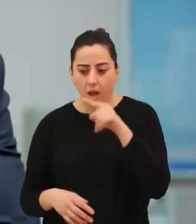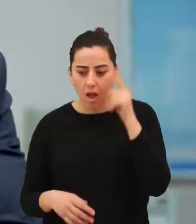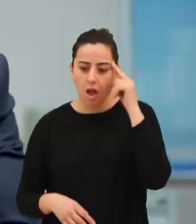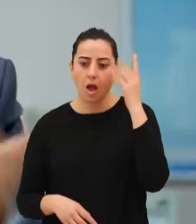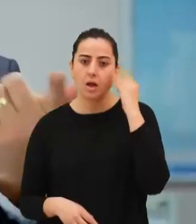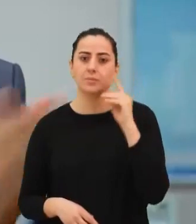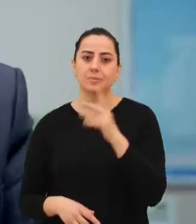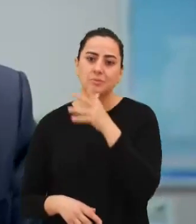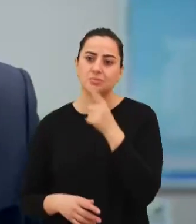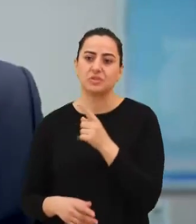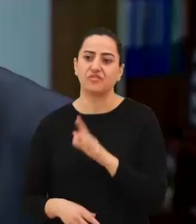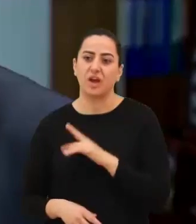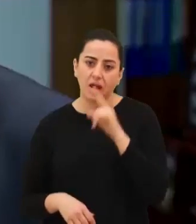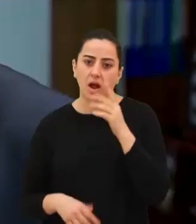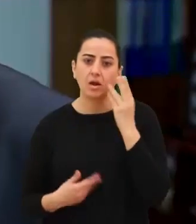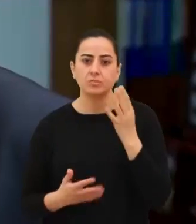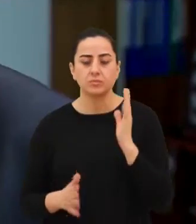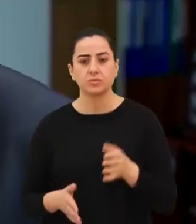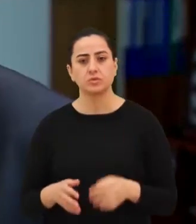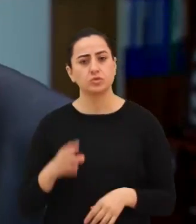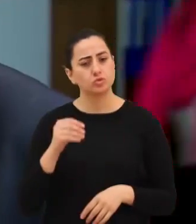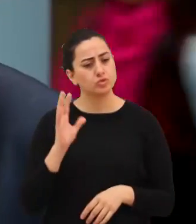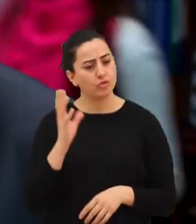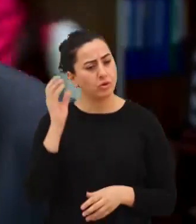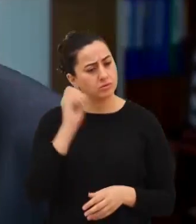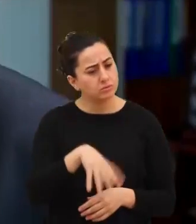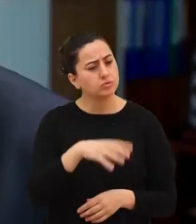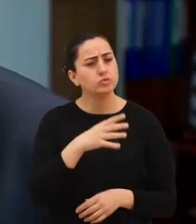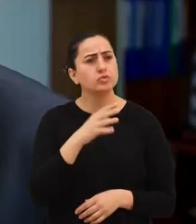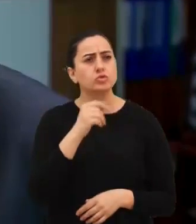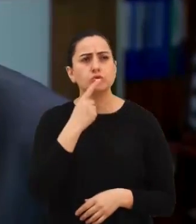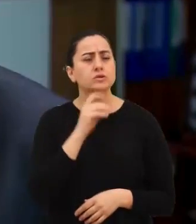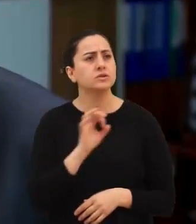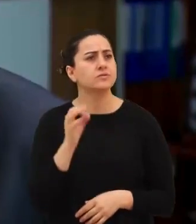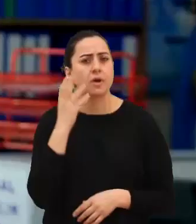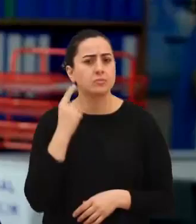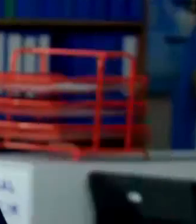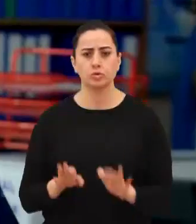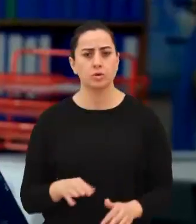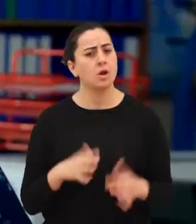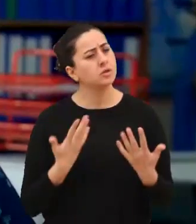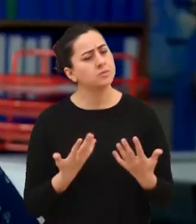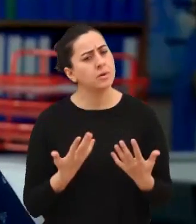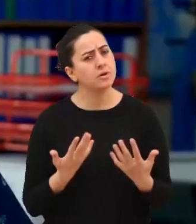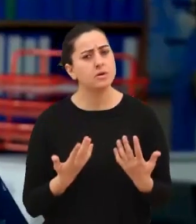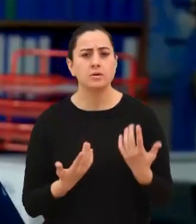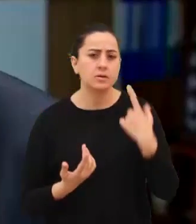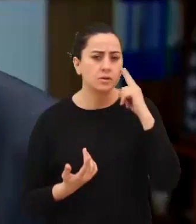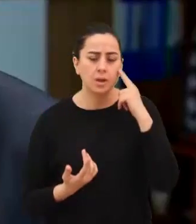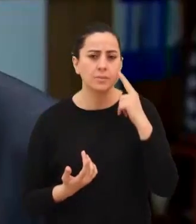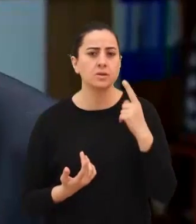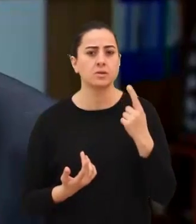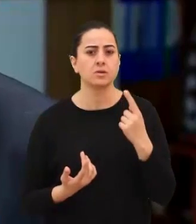anlamalıydık bilmece olduğunu. O kadar tuz katacaksın ve yemek tuzsuz olacak. İhtimal yok abi. Acaba şöyle mi